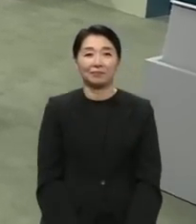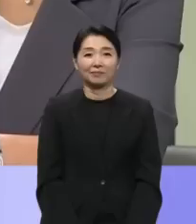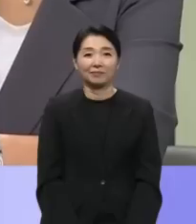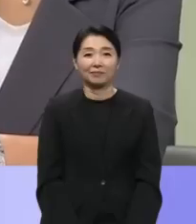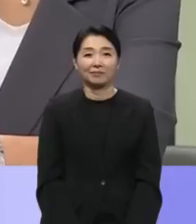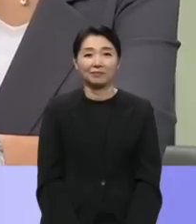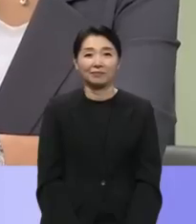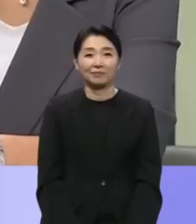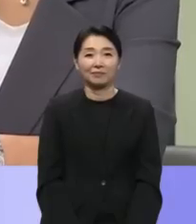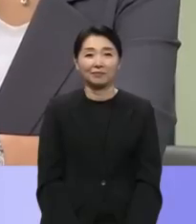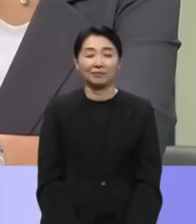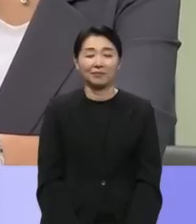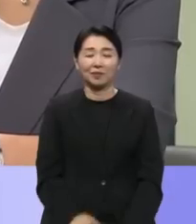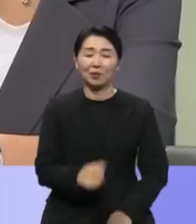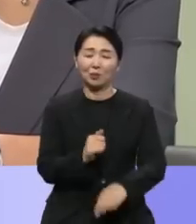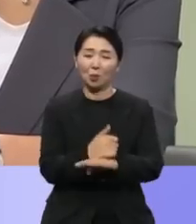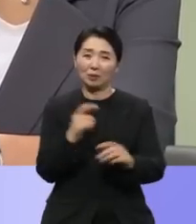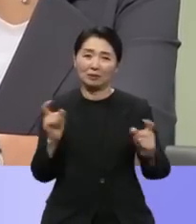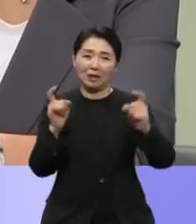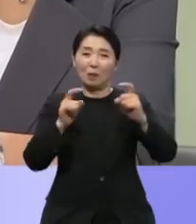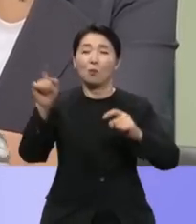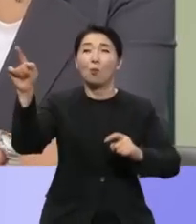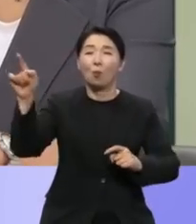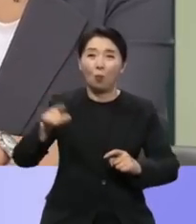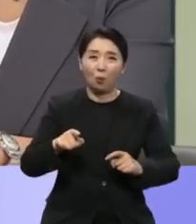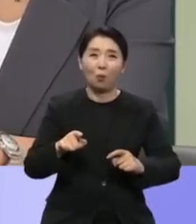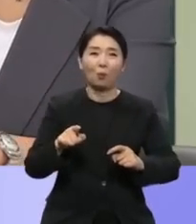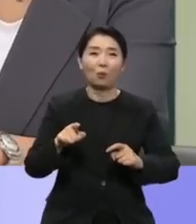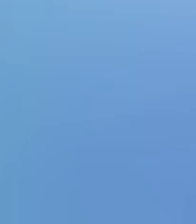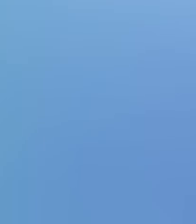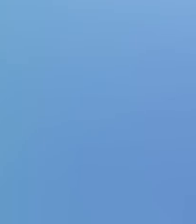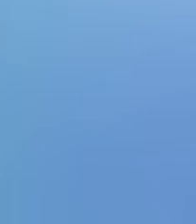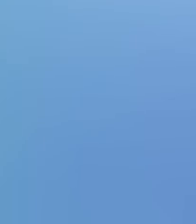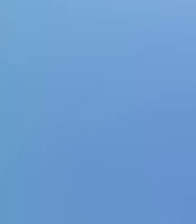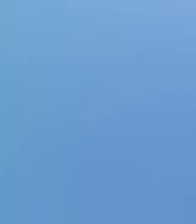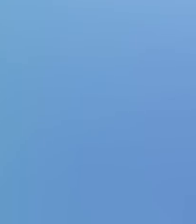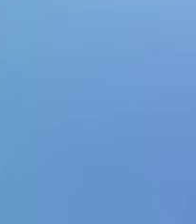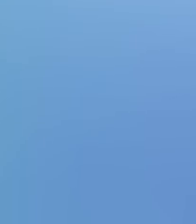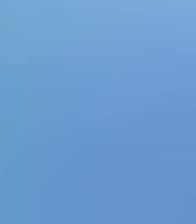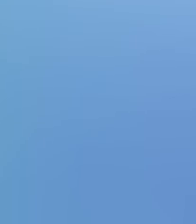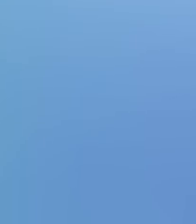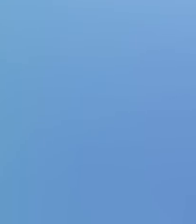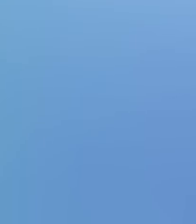또 다른 큰 썸으로 번질 수 있으니까 이런 행동 좀 자제를 해야 될 것 같아요